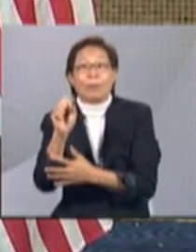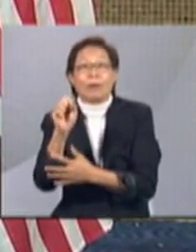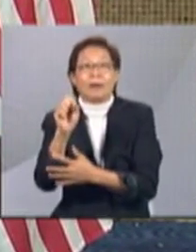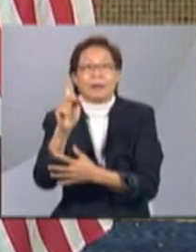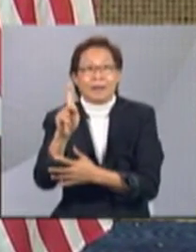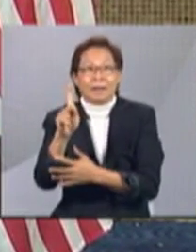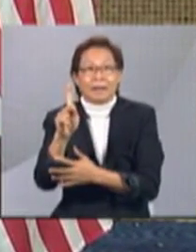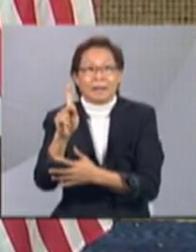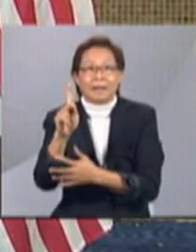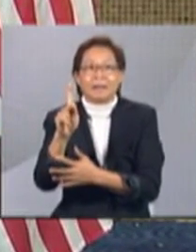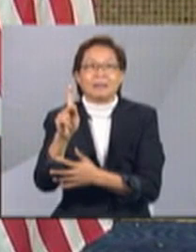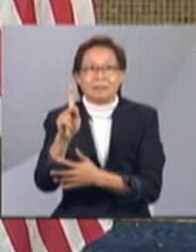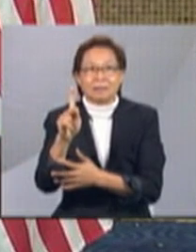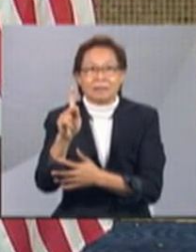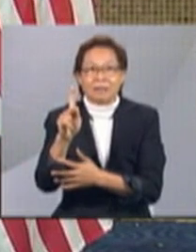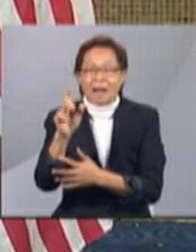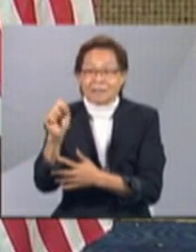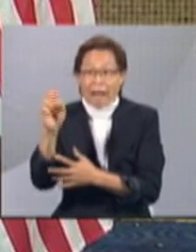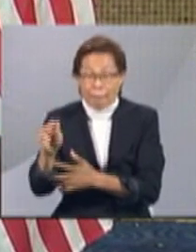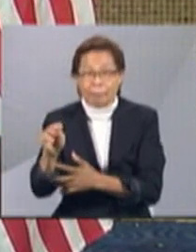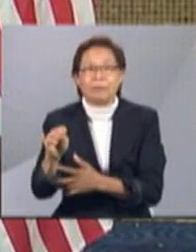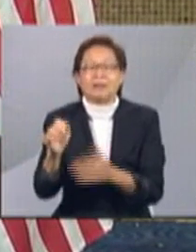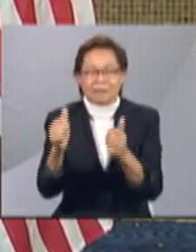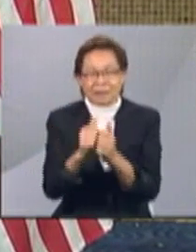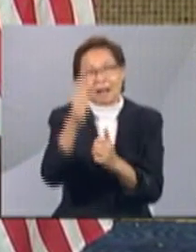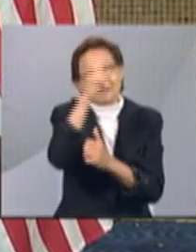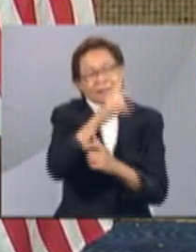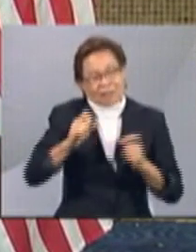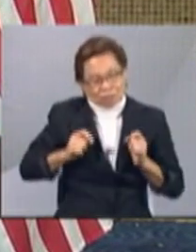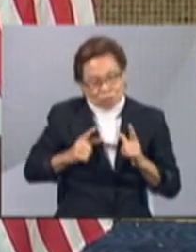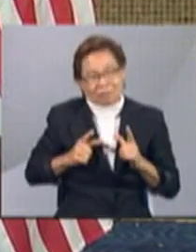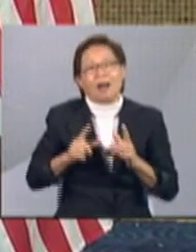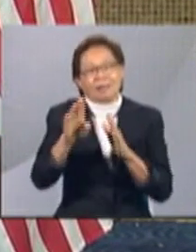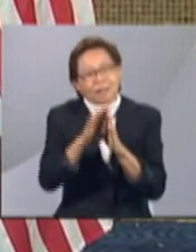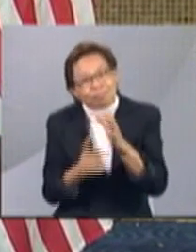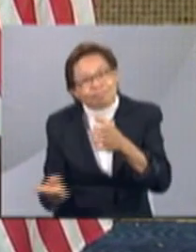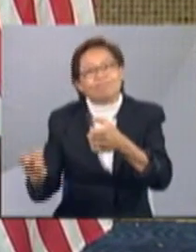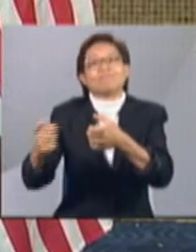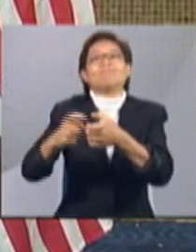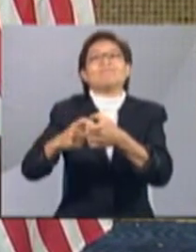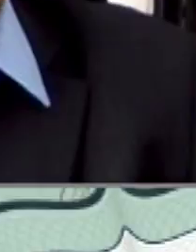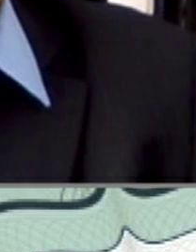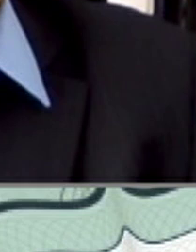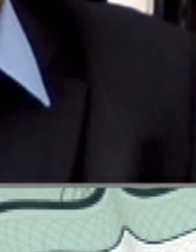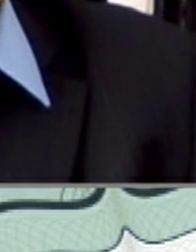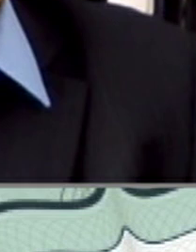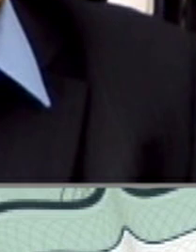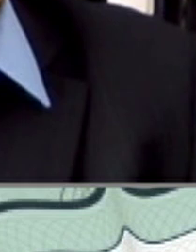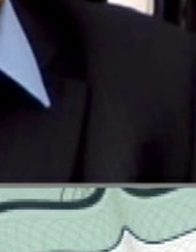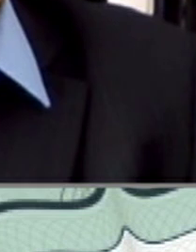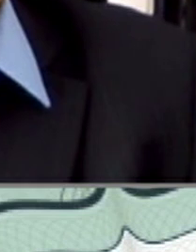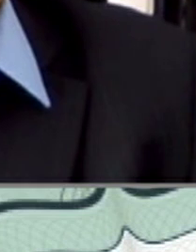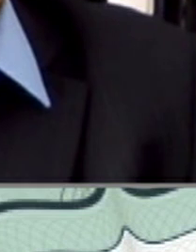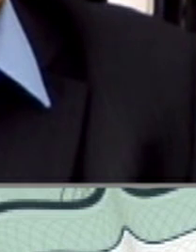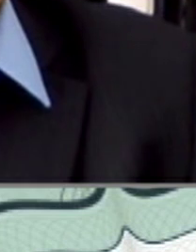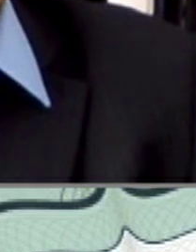wakil-wakil daripada sektor swasta dan sektor awam yang berkaitan. Dan doktor, melihat